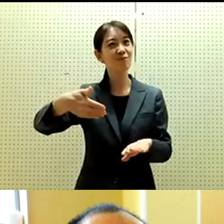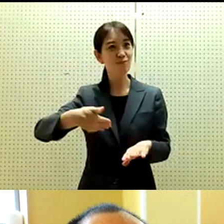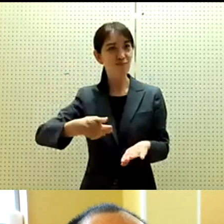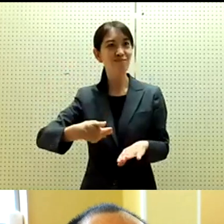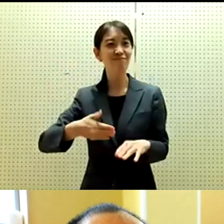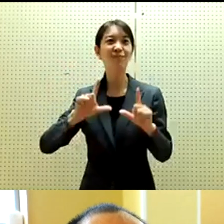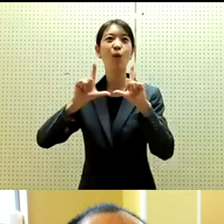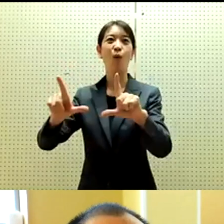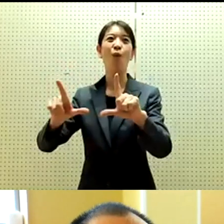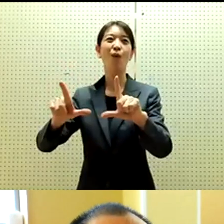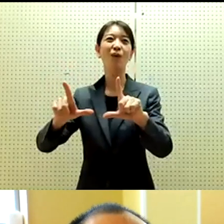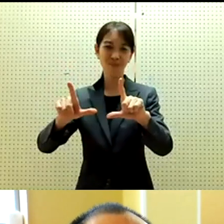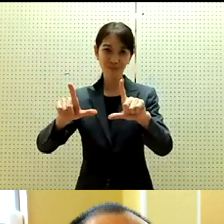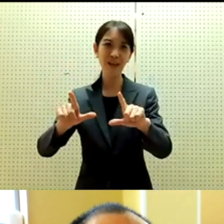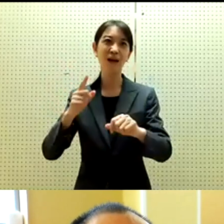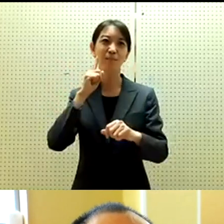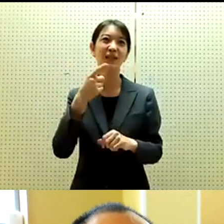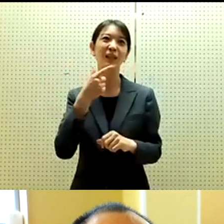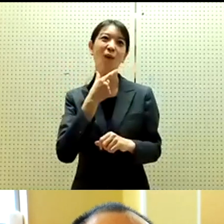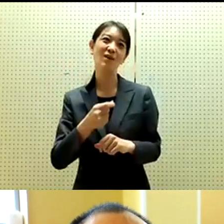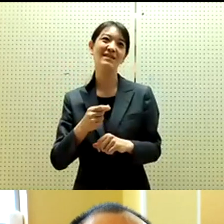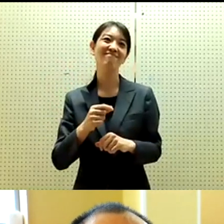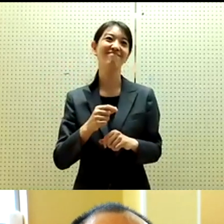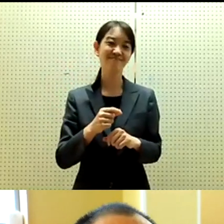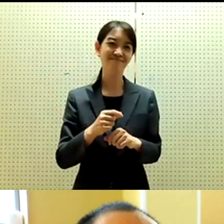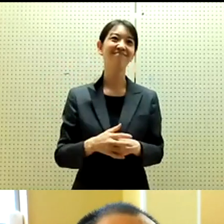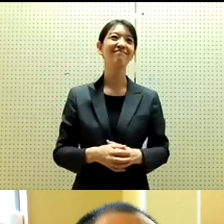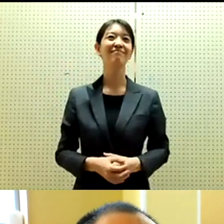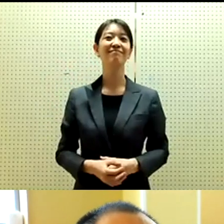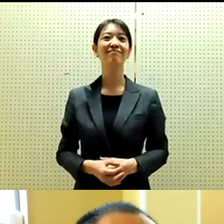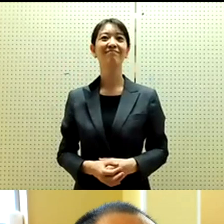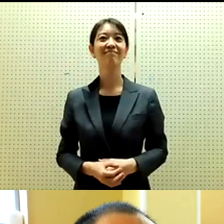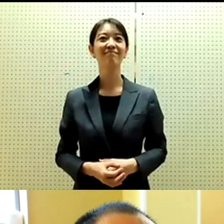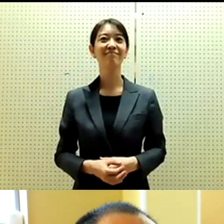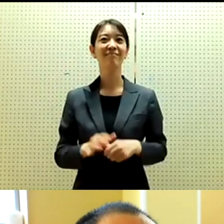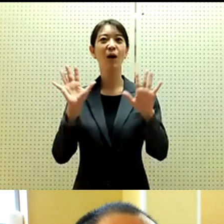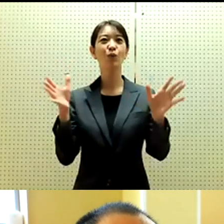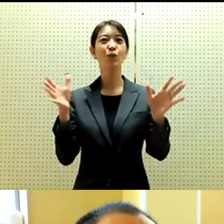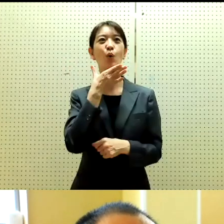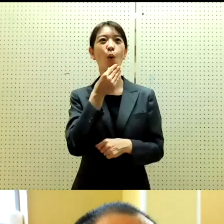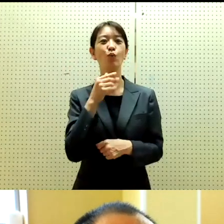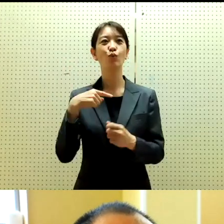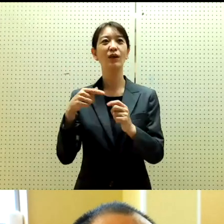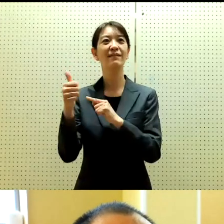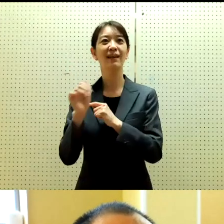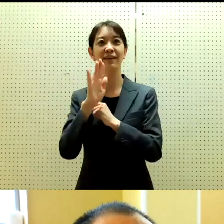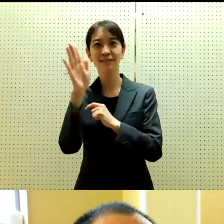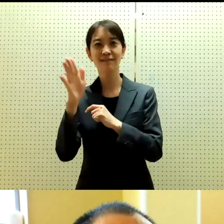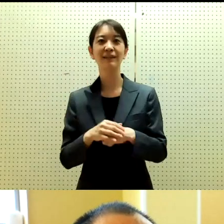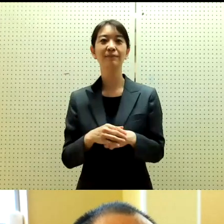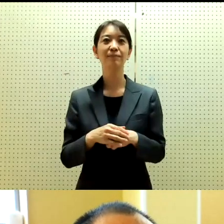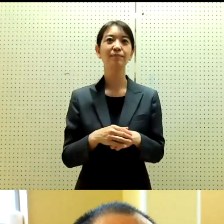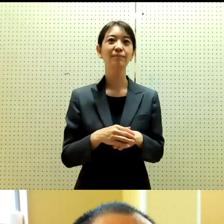します。素晴らしいです。はい、豊福先生どうぞ。 YouTube の話で、鈴木先生の